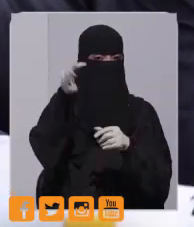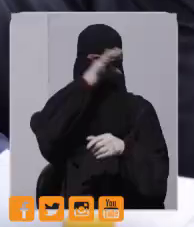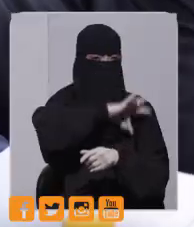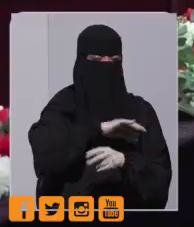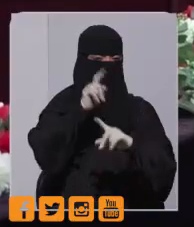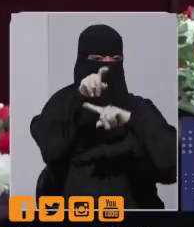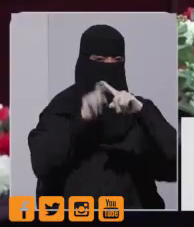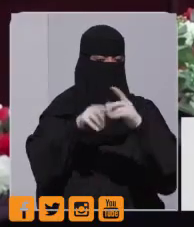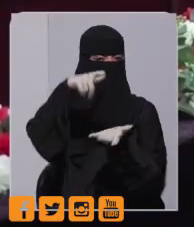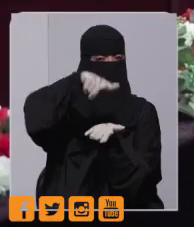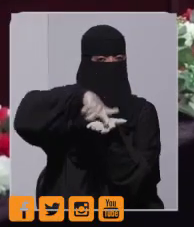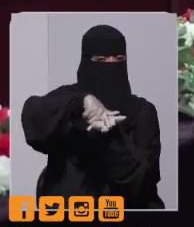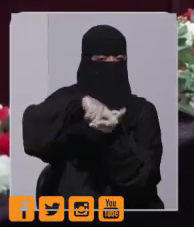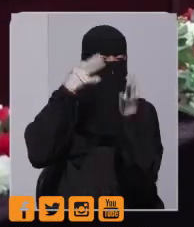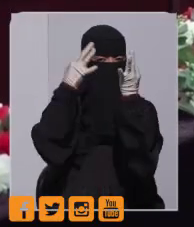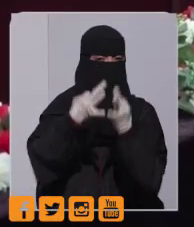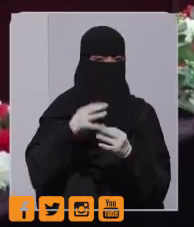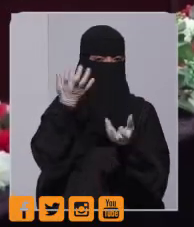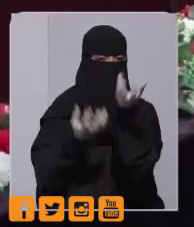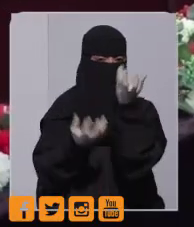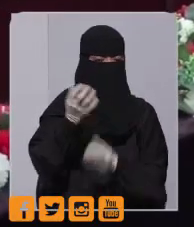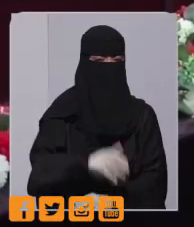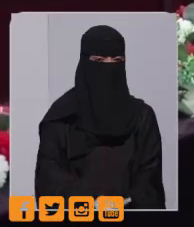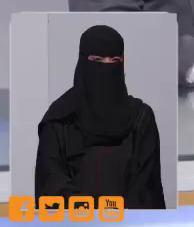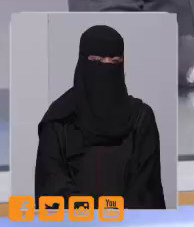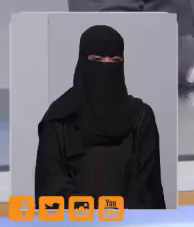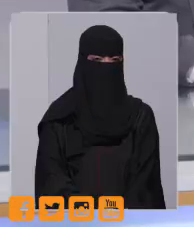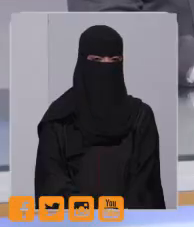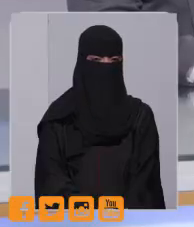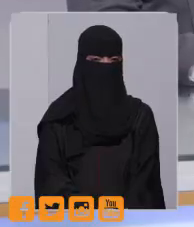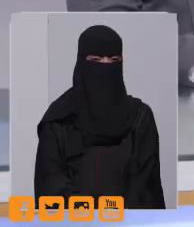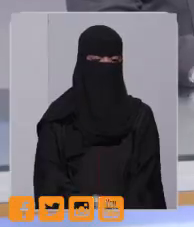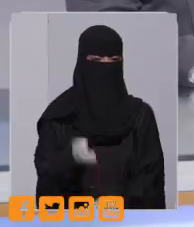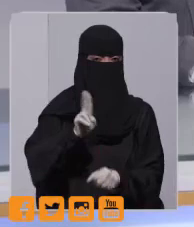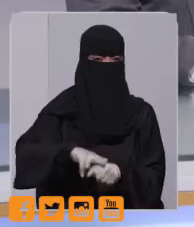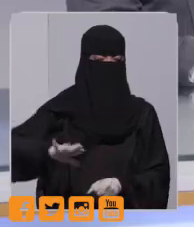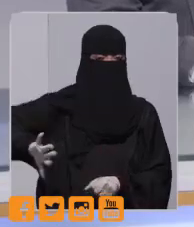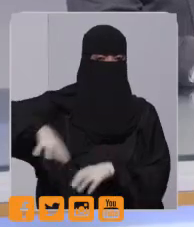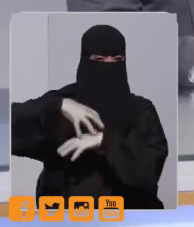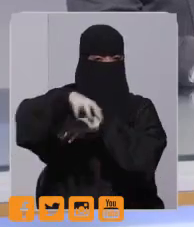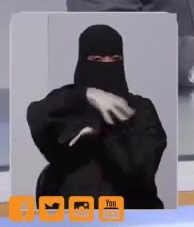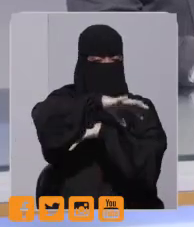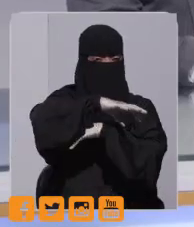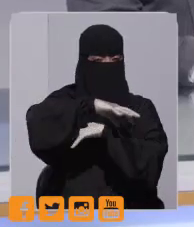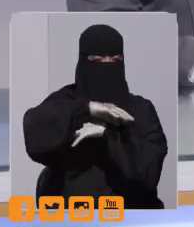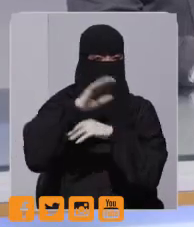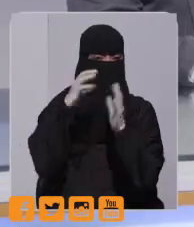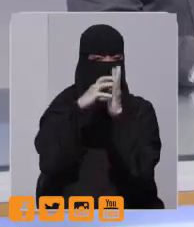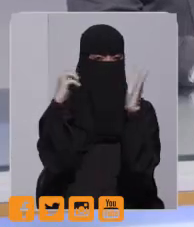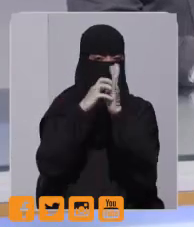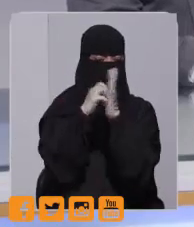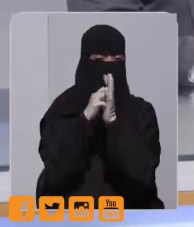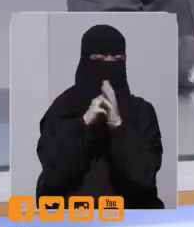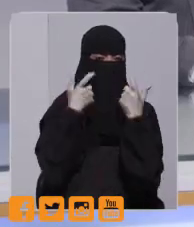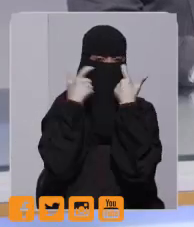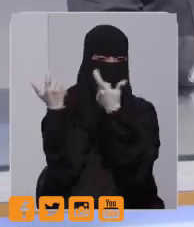الايجابيه على واقع تحسين الخدمات الى مديريه القطن في حضرموت حيث